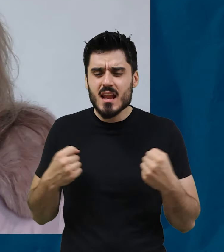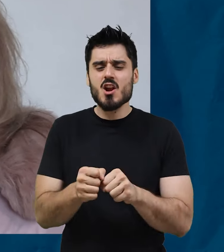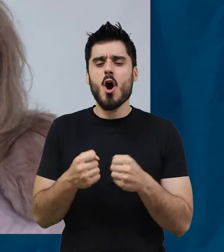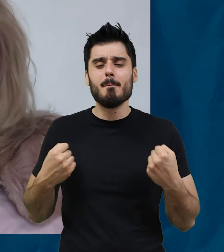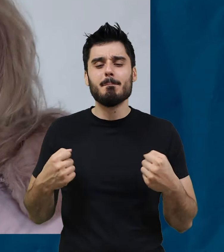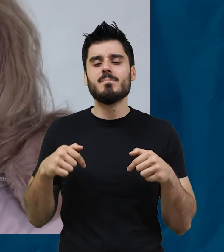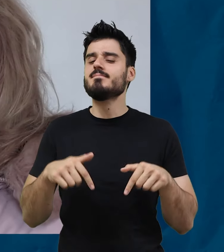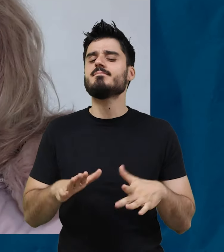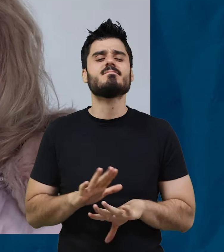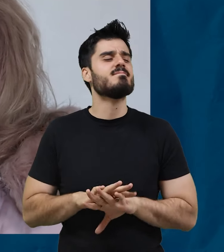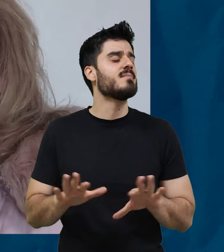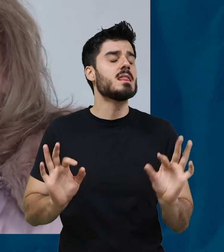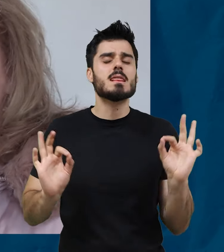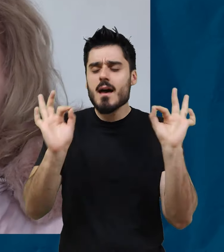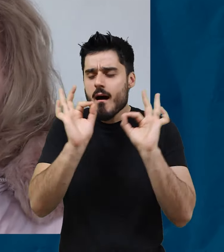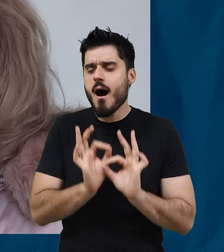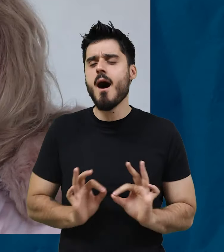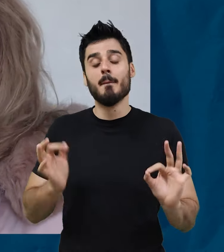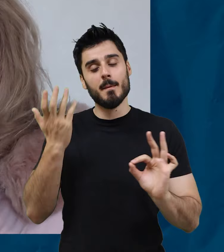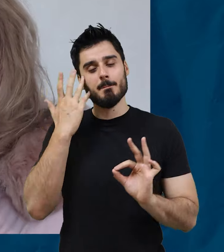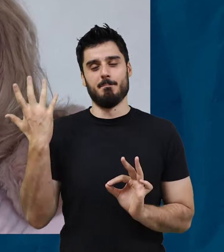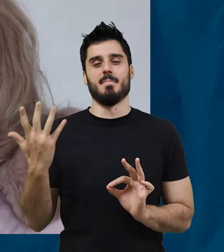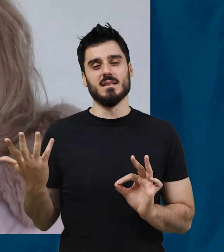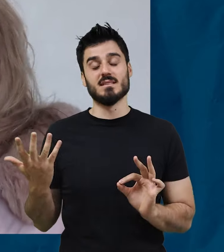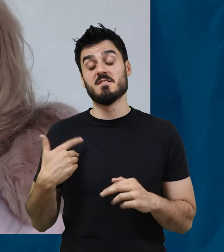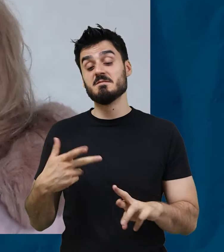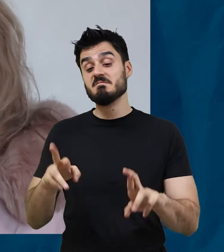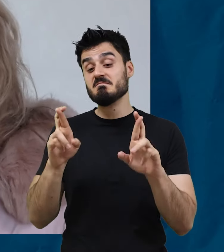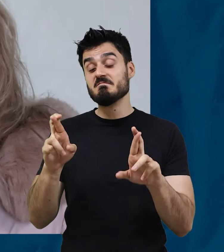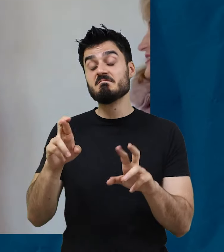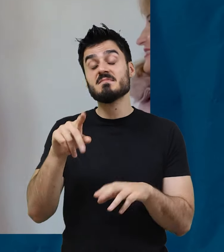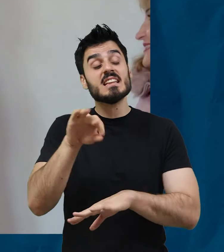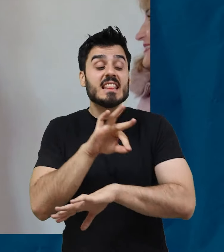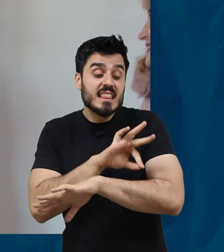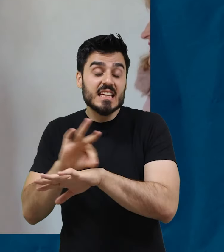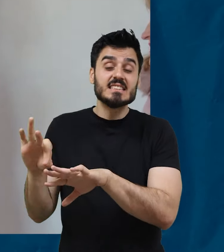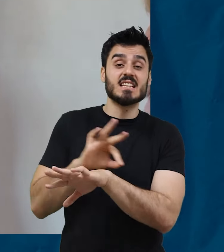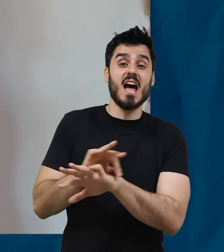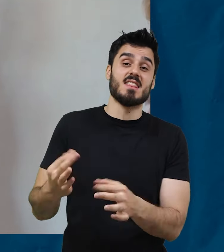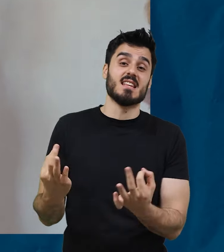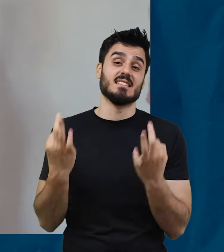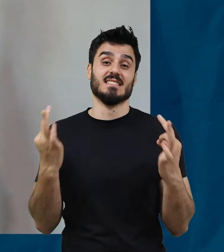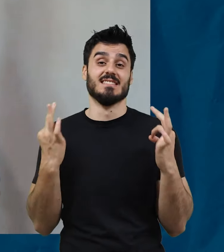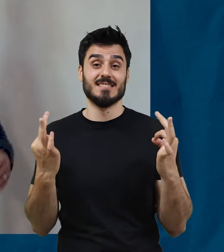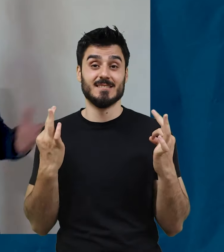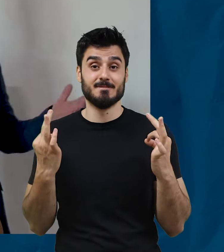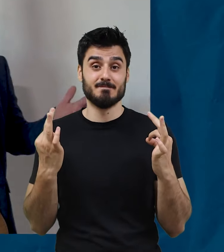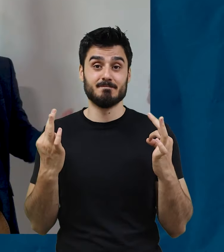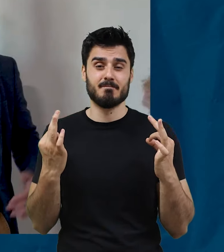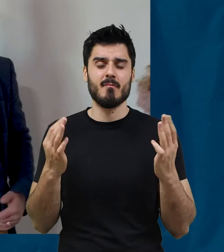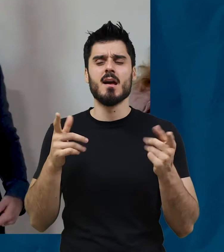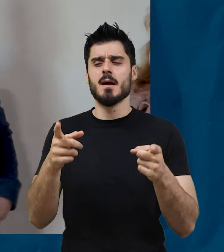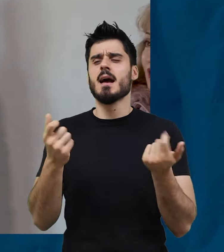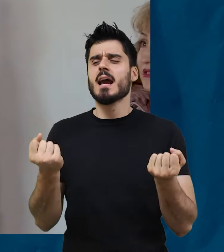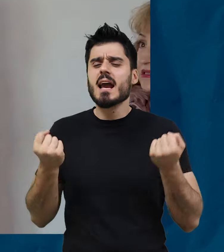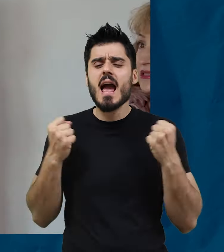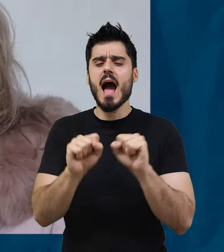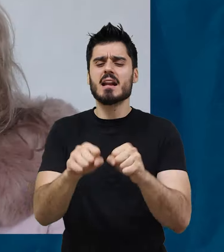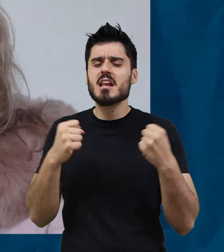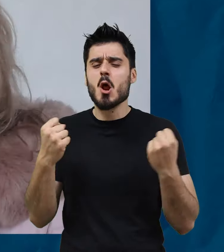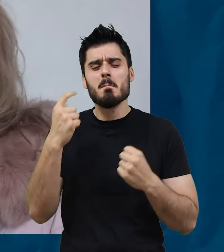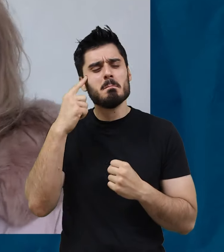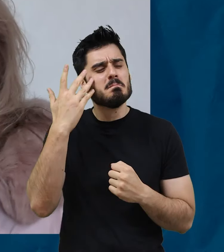нямам никаква представа и разчитам изключително много на дизайнерите, които ще се заемат. Като казваш гардероби, колко голям си представяме